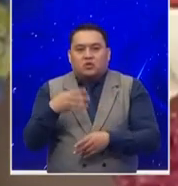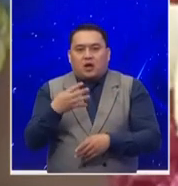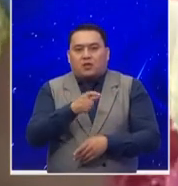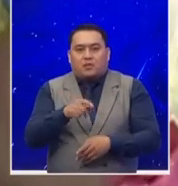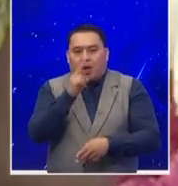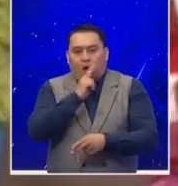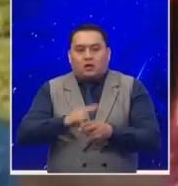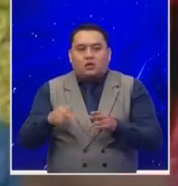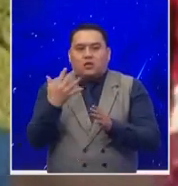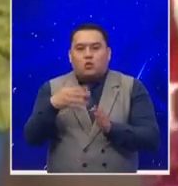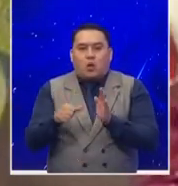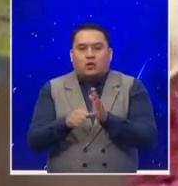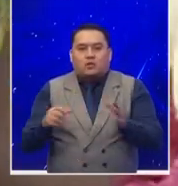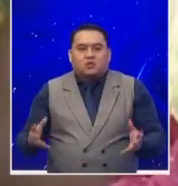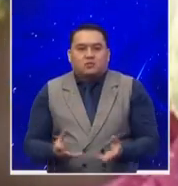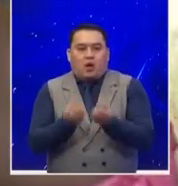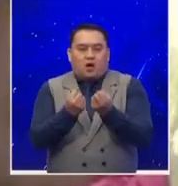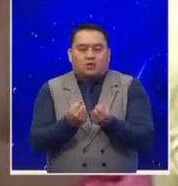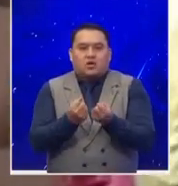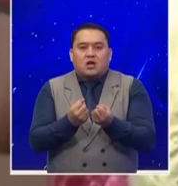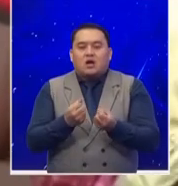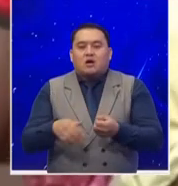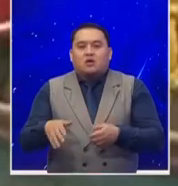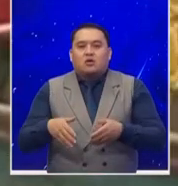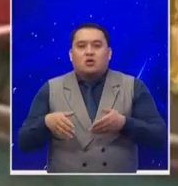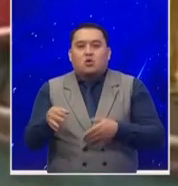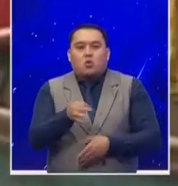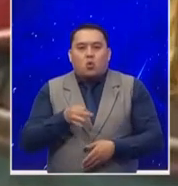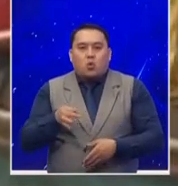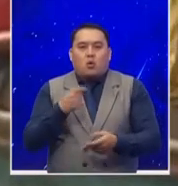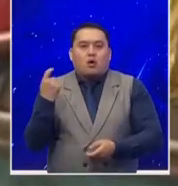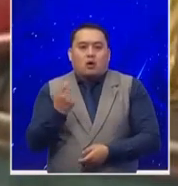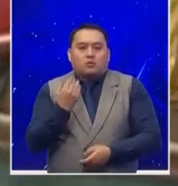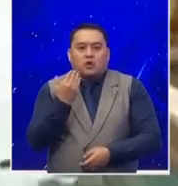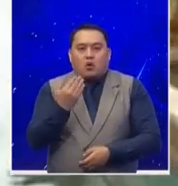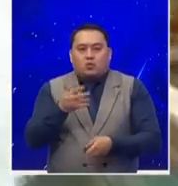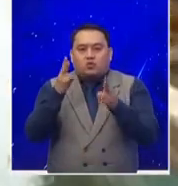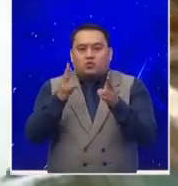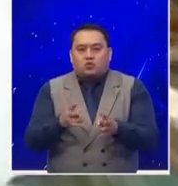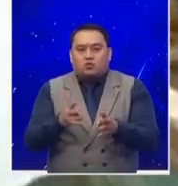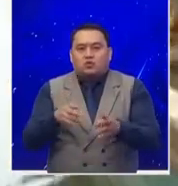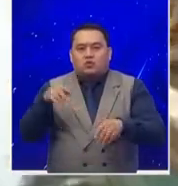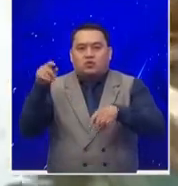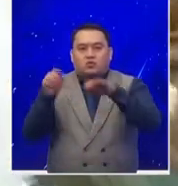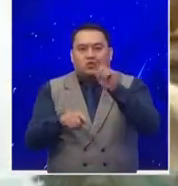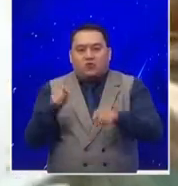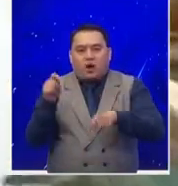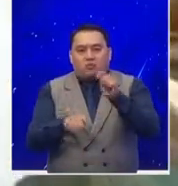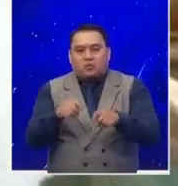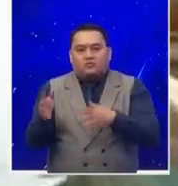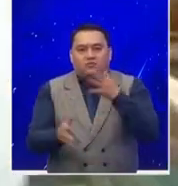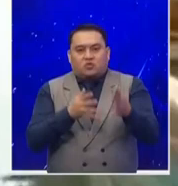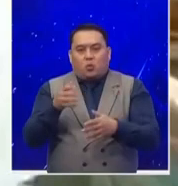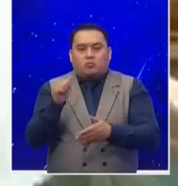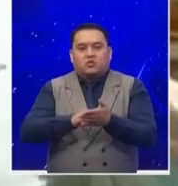кеткен. 56 жолаушы құтқарылды. Оқиға Киву көлінде болған. Қайық иесінің айтуынша, апатқа кенеттен жауған жаңбыр мен жел себеп.